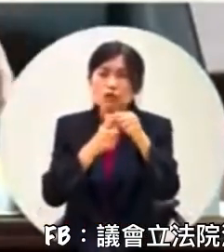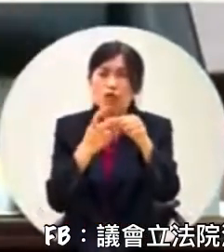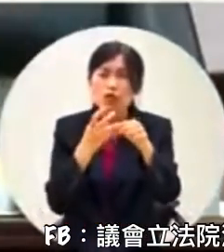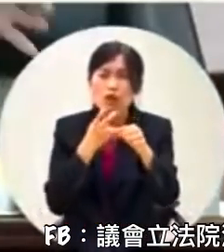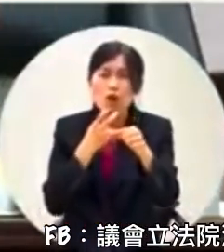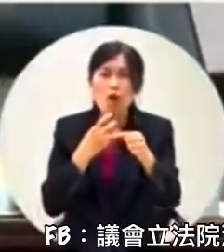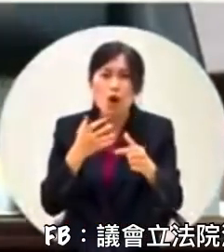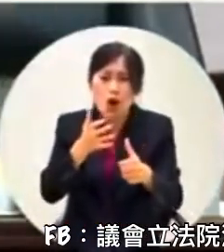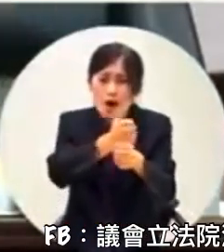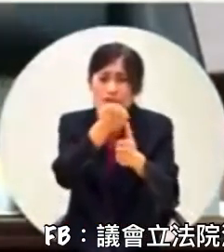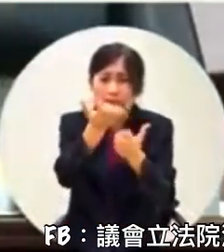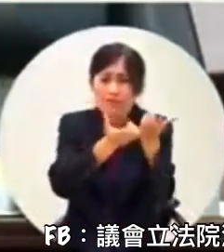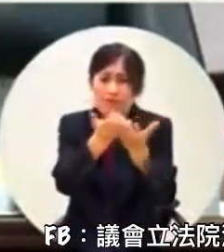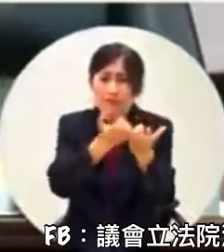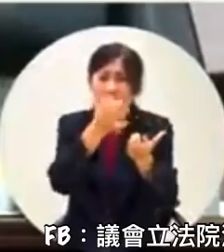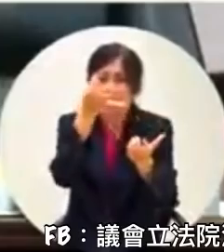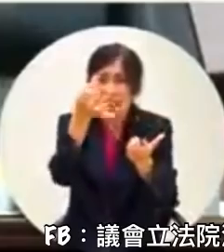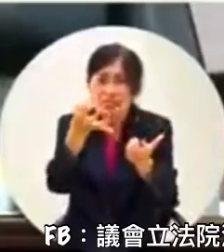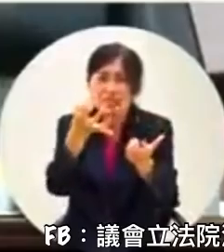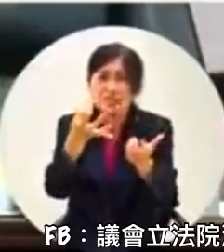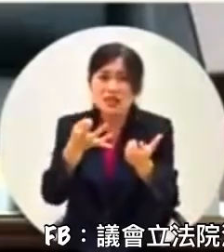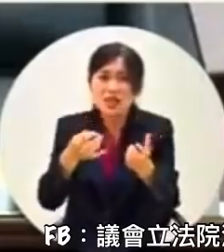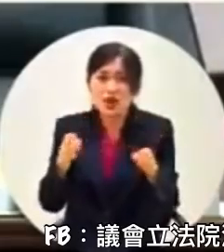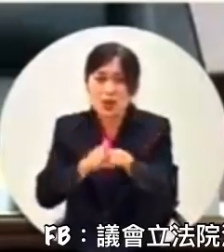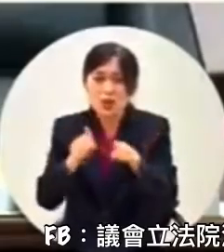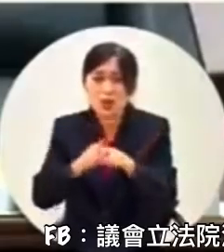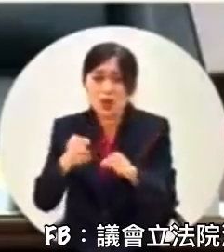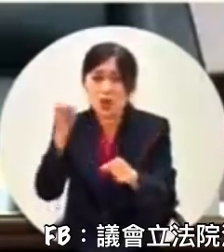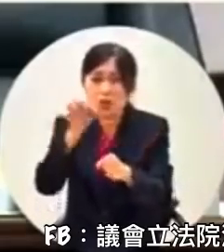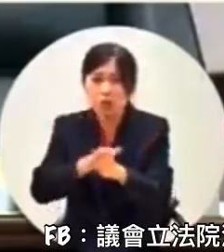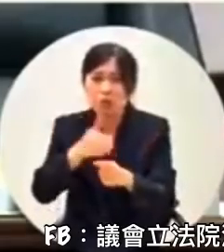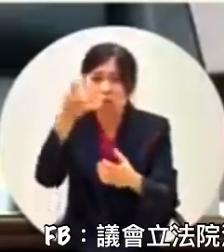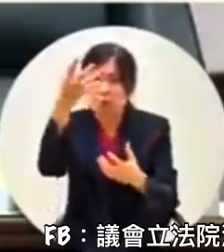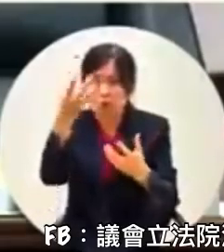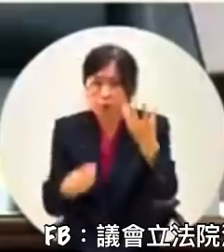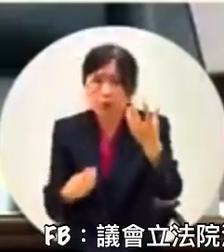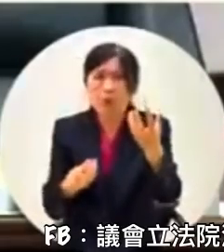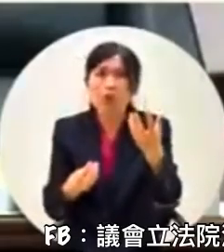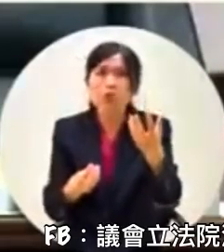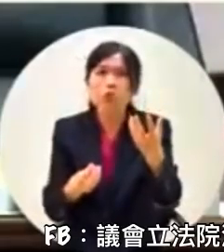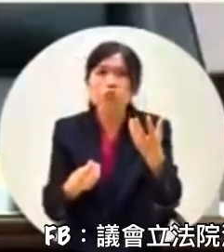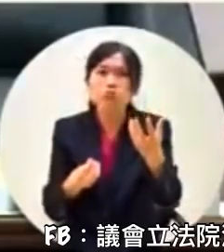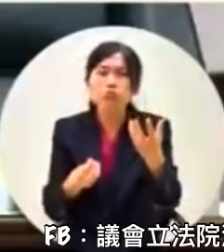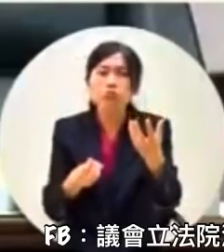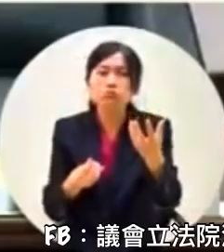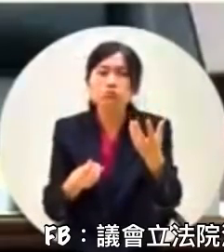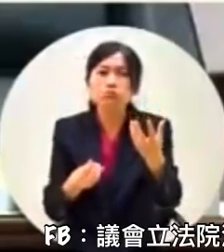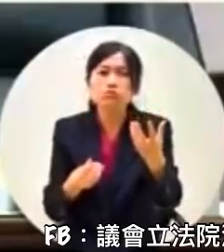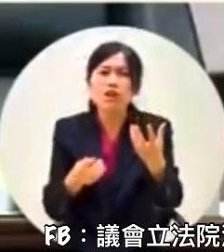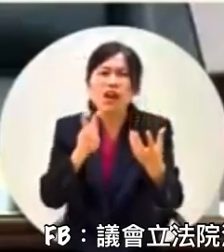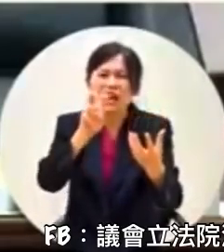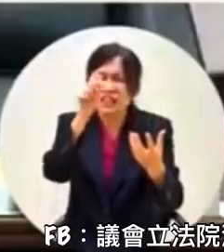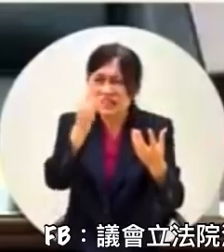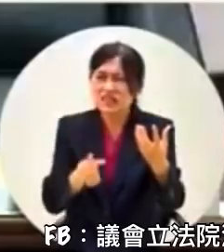配款都给你，我一般补助款就给你降低，所以说整个可能连20亿都没有，